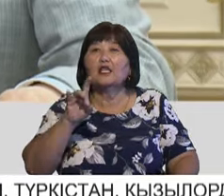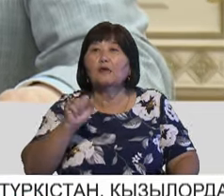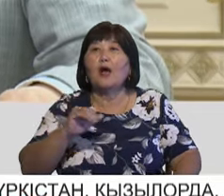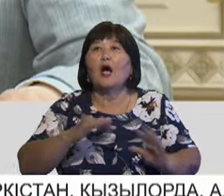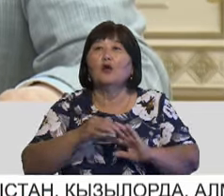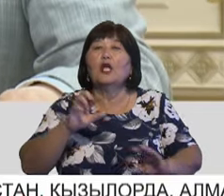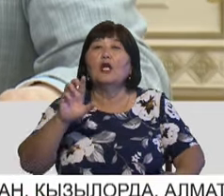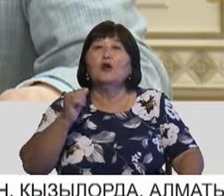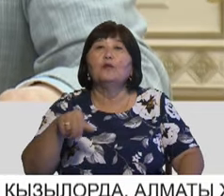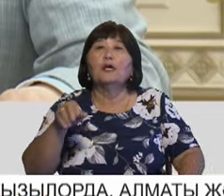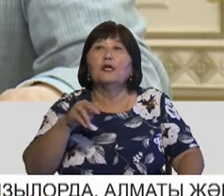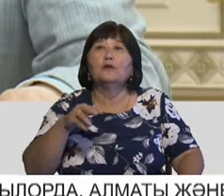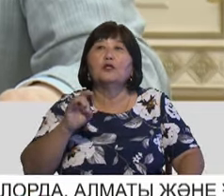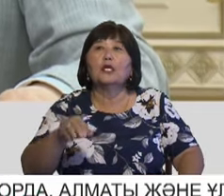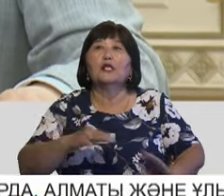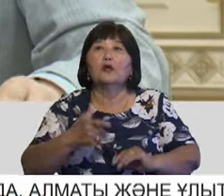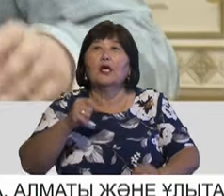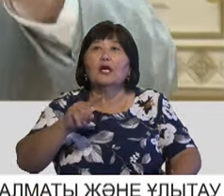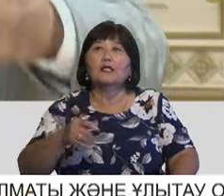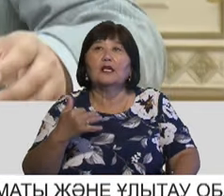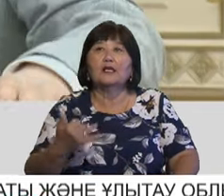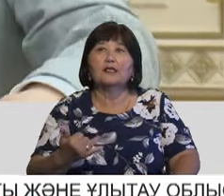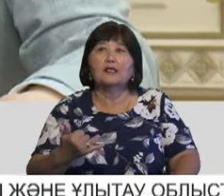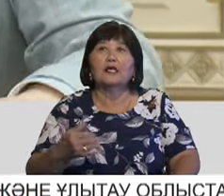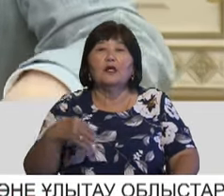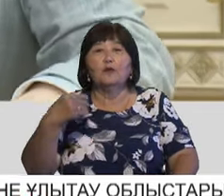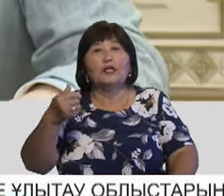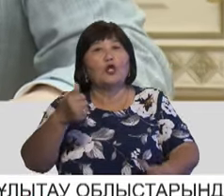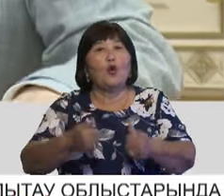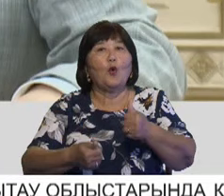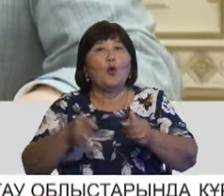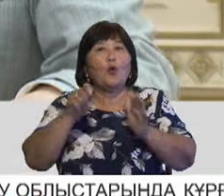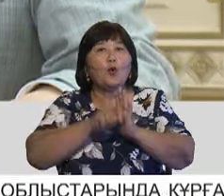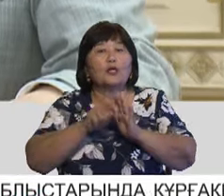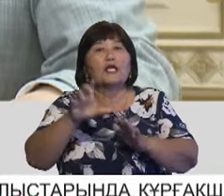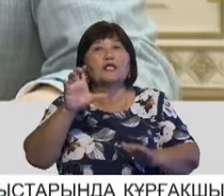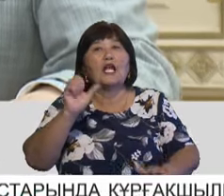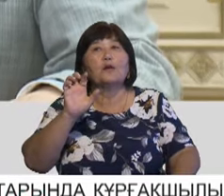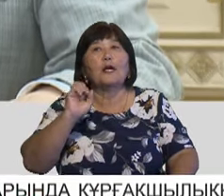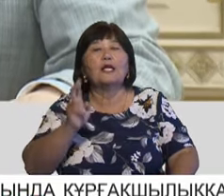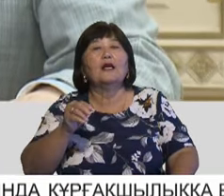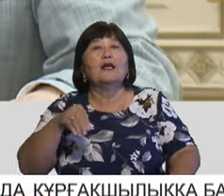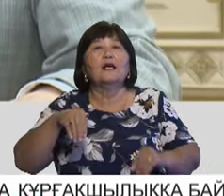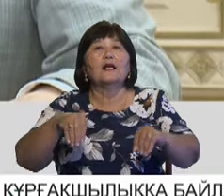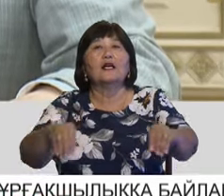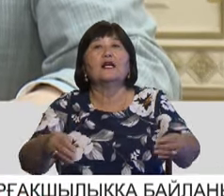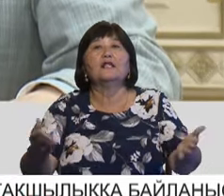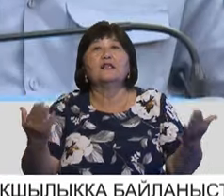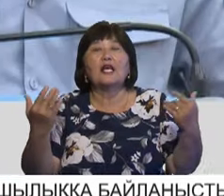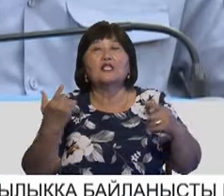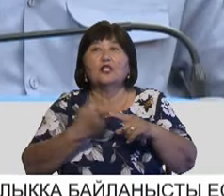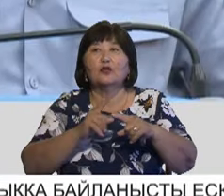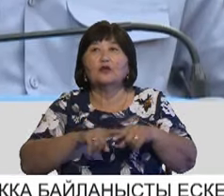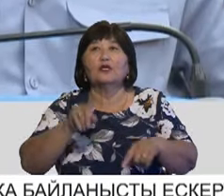Баймұрат ауылының газына қазір не берілді, конкурс берілді. Сосын Сабалақ саяжайының енді